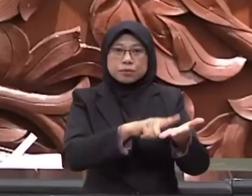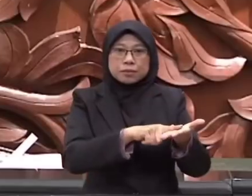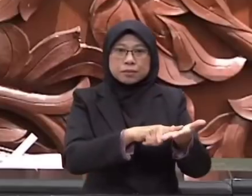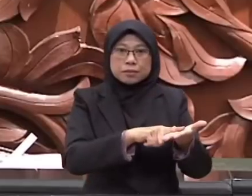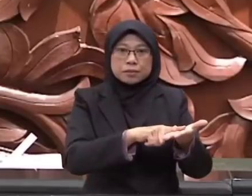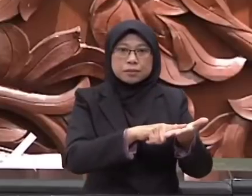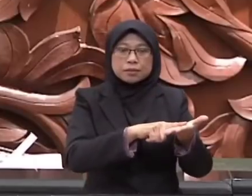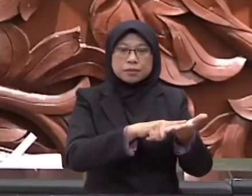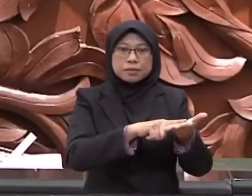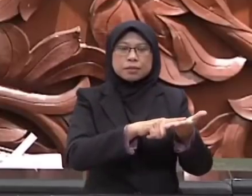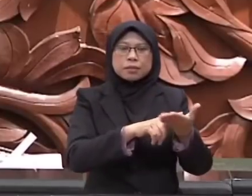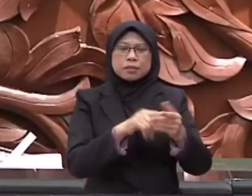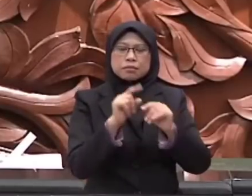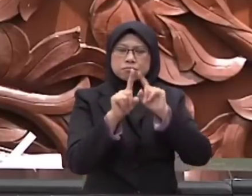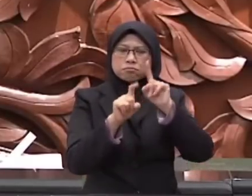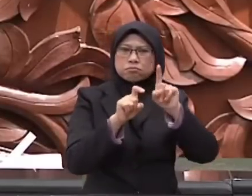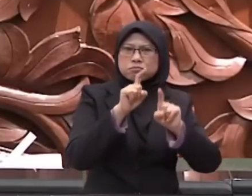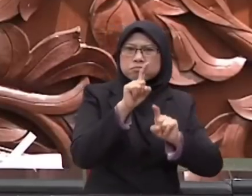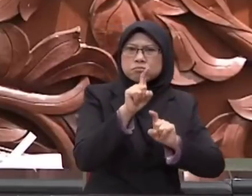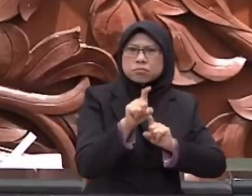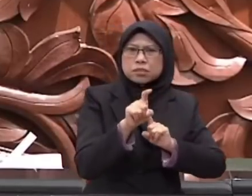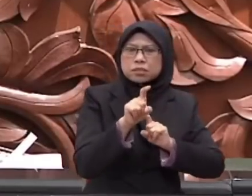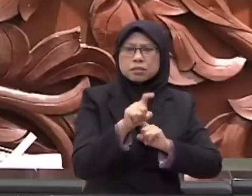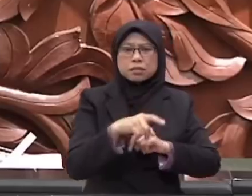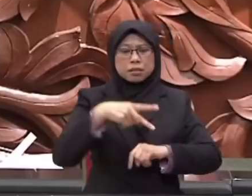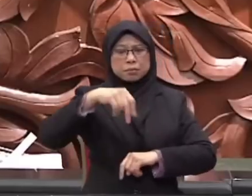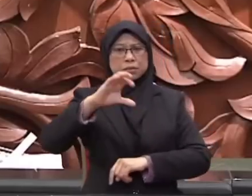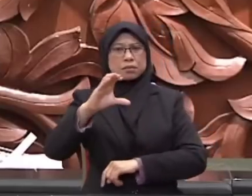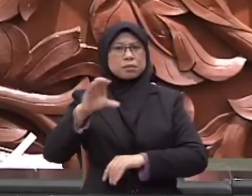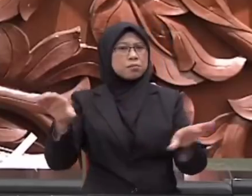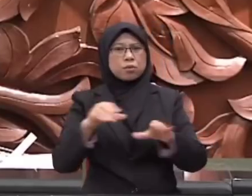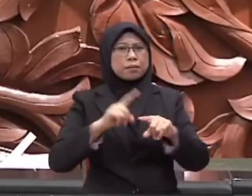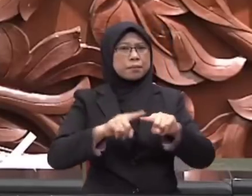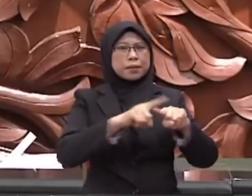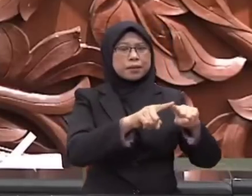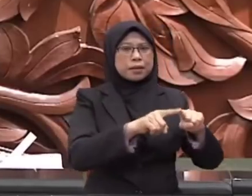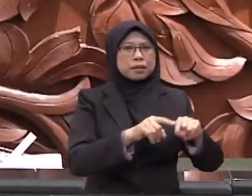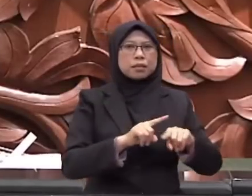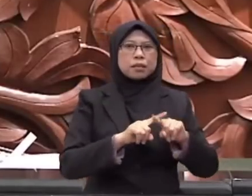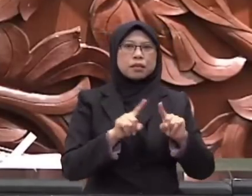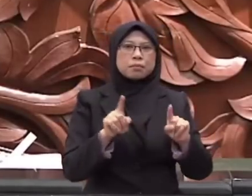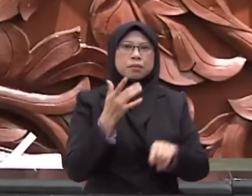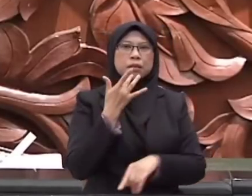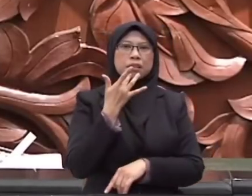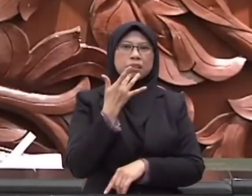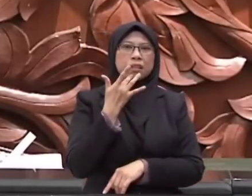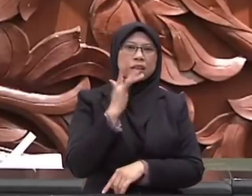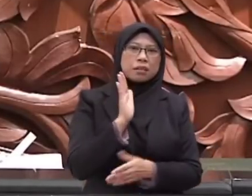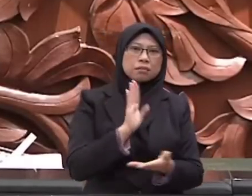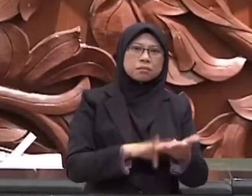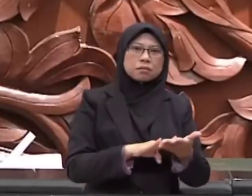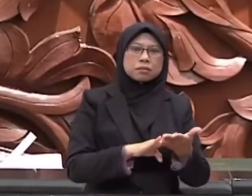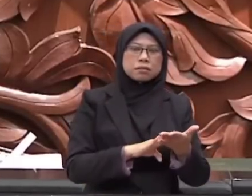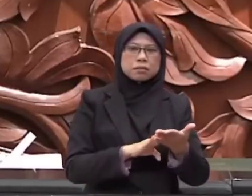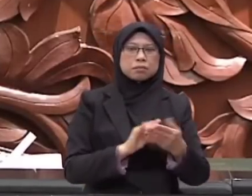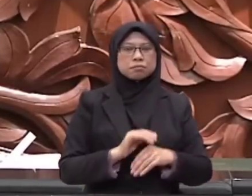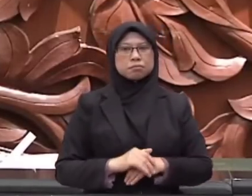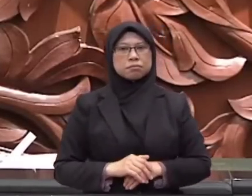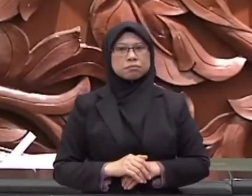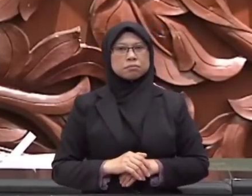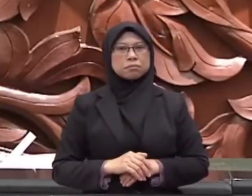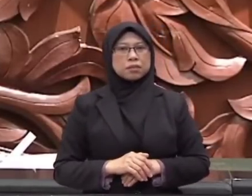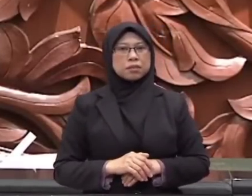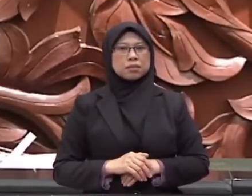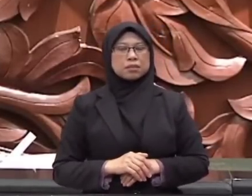PAC akan ada inquiries. PAC buat macam-macam. Tetapi malangnya tak banyak yang benda yang